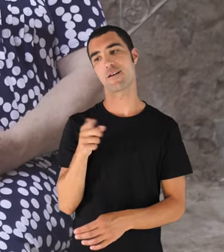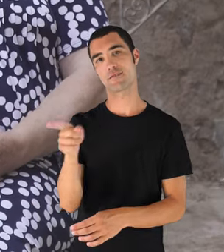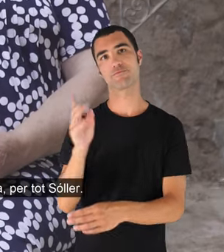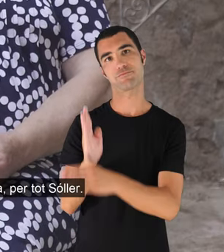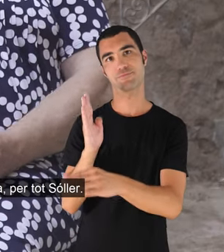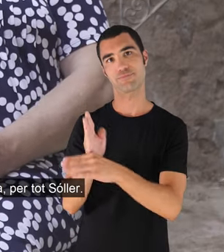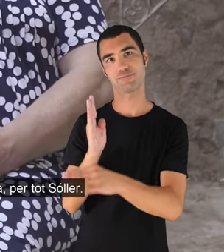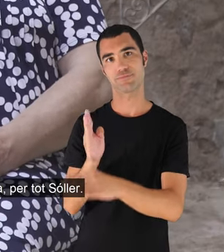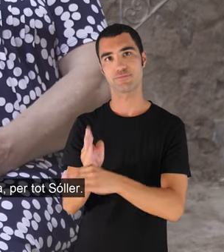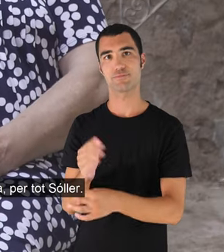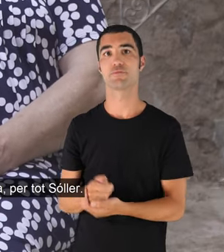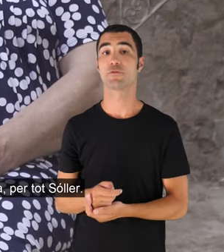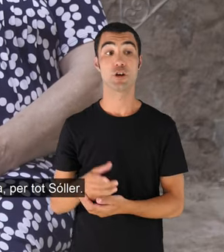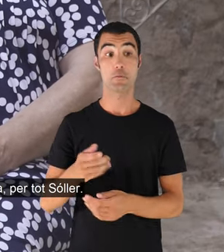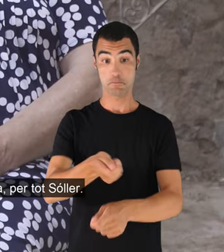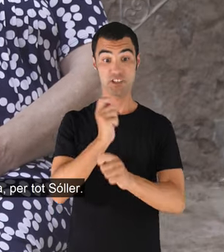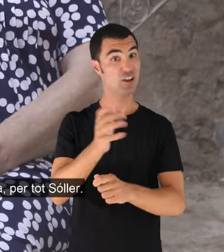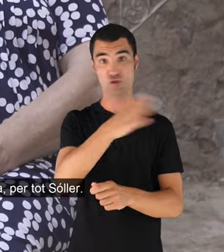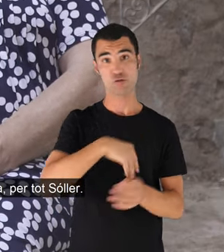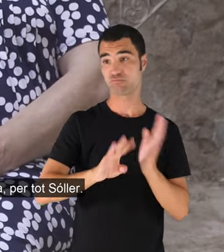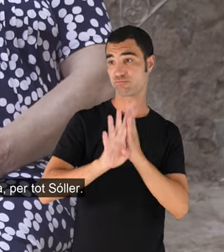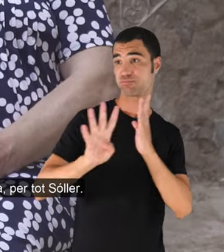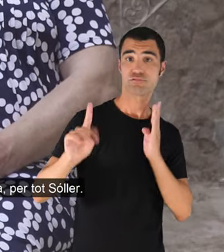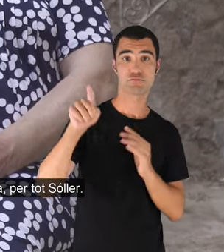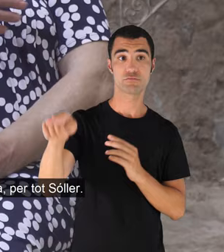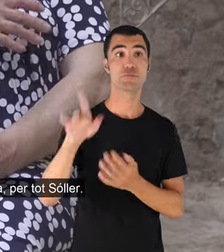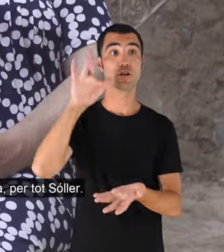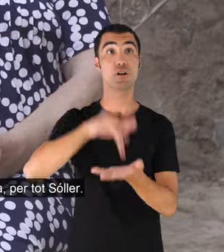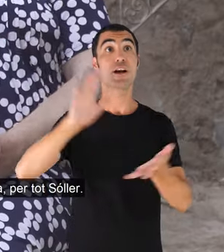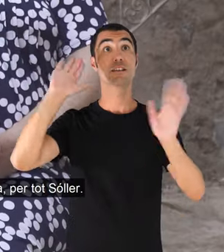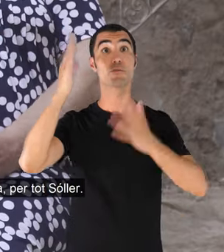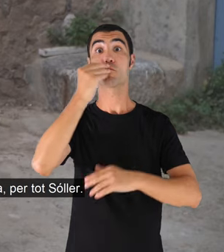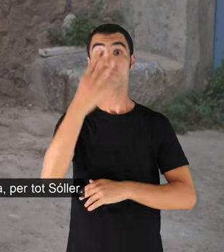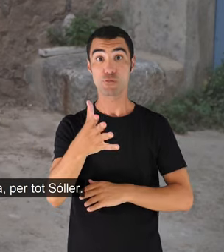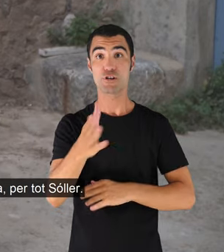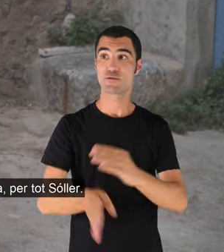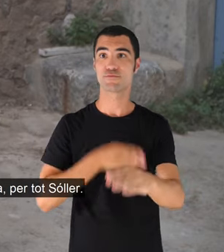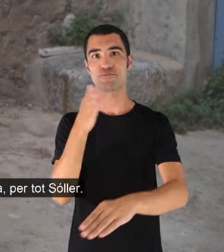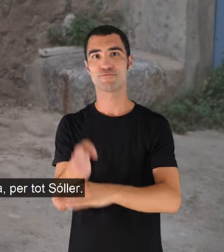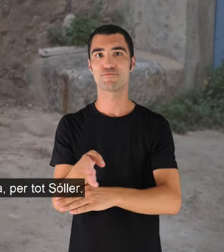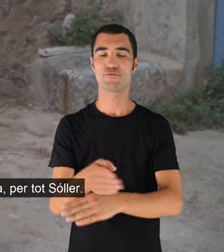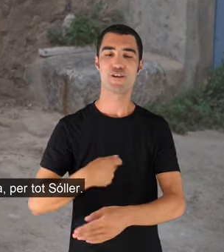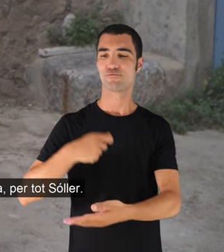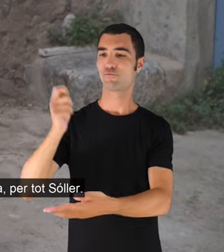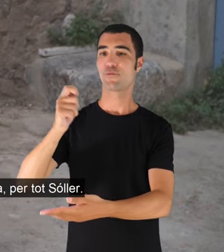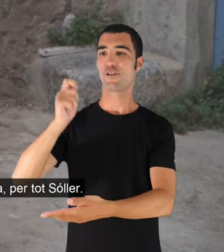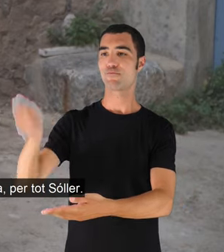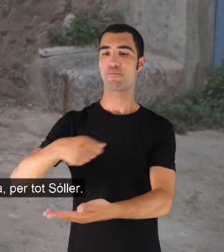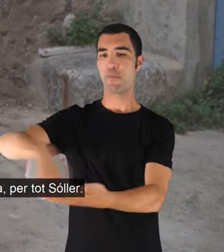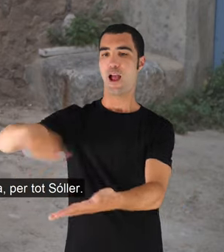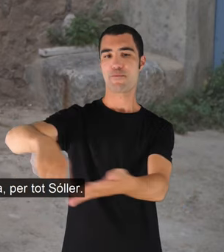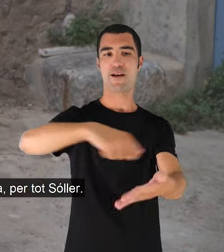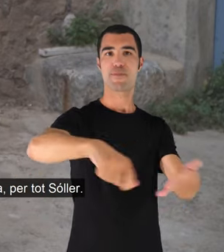tots els pescadors. I quan venies a temporada bona, m'ho anàvem i pagàvem tot això. Son pare va venir a la Puríssima